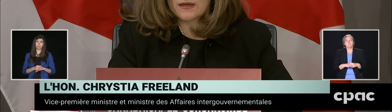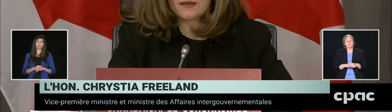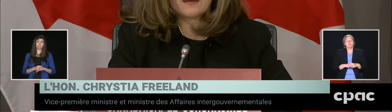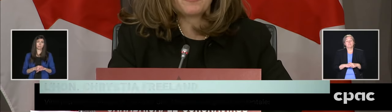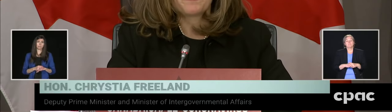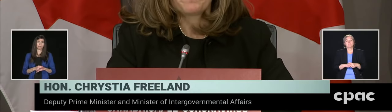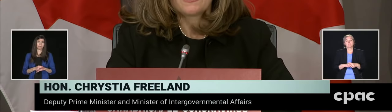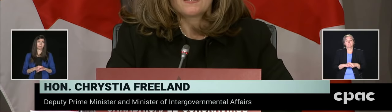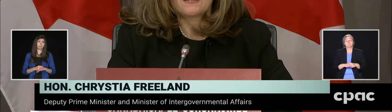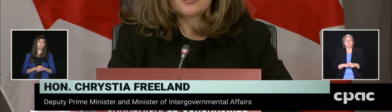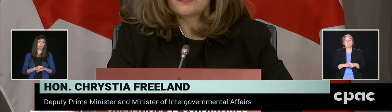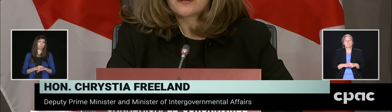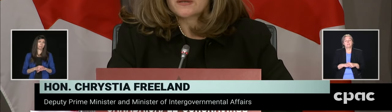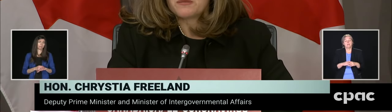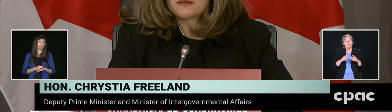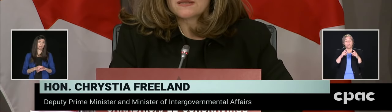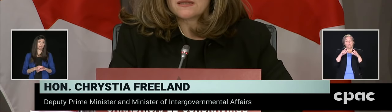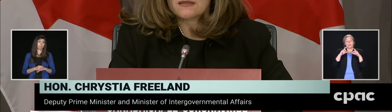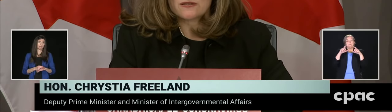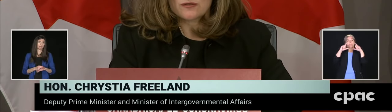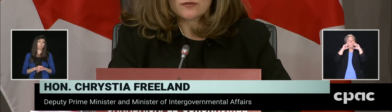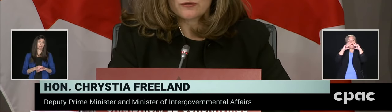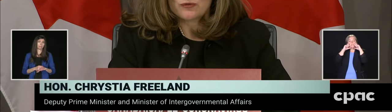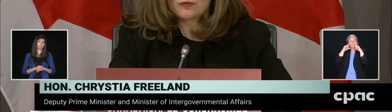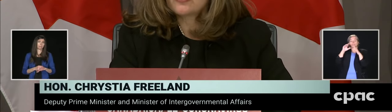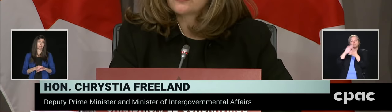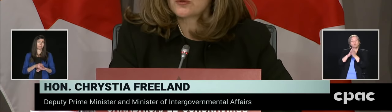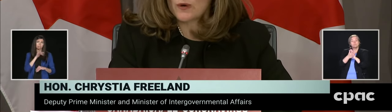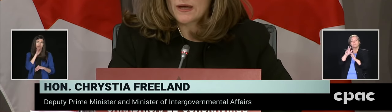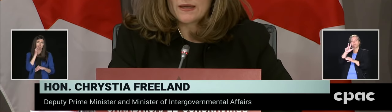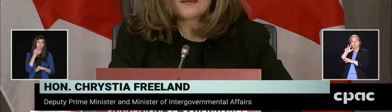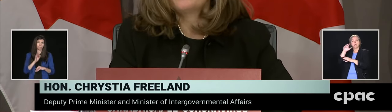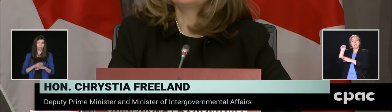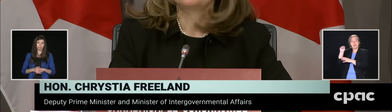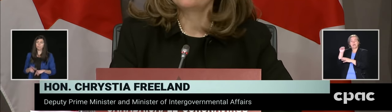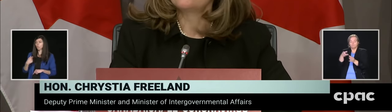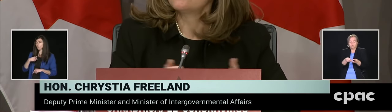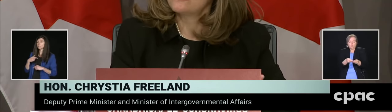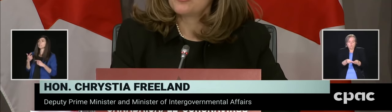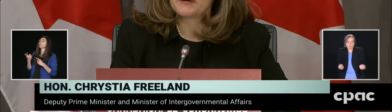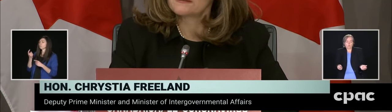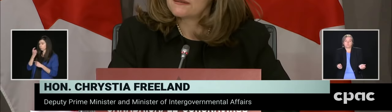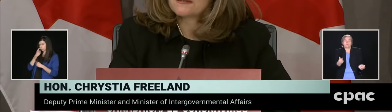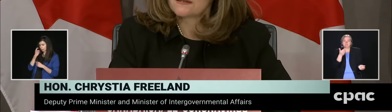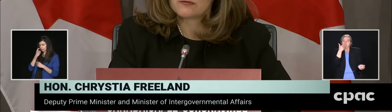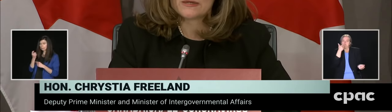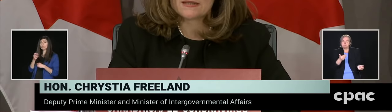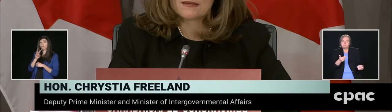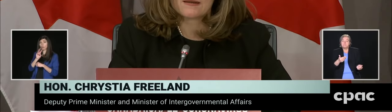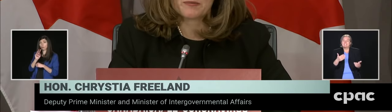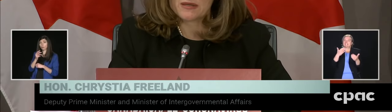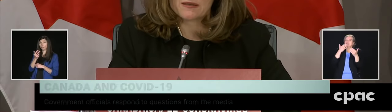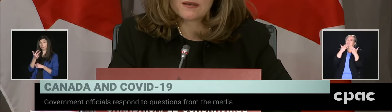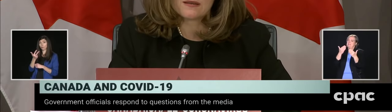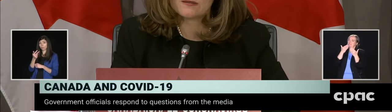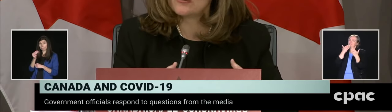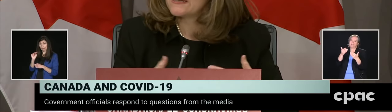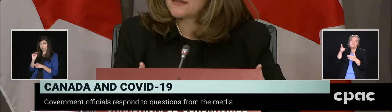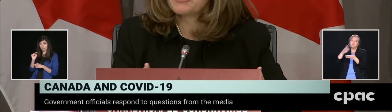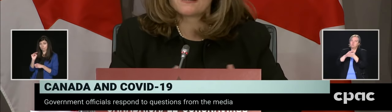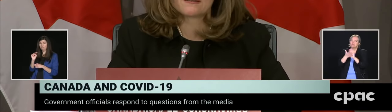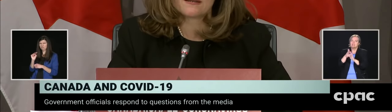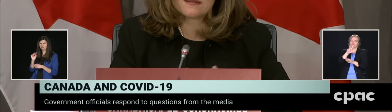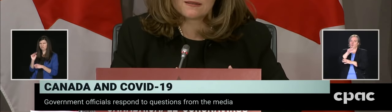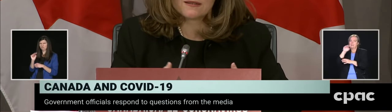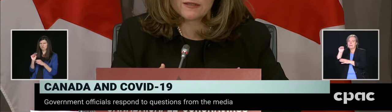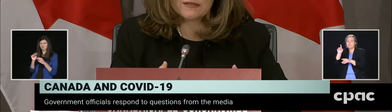du 3M. Et je veux remercier surtout 3M et nos partenaires et voisins américains et toute